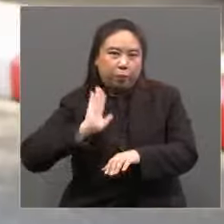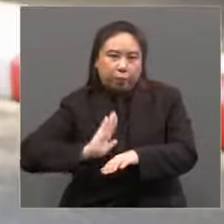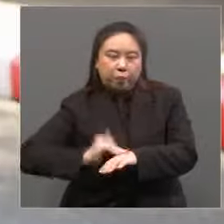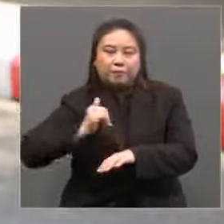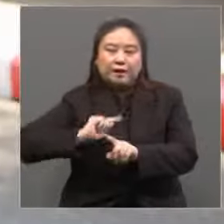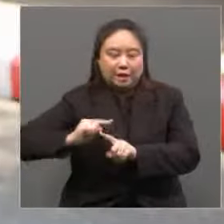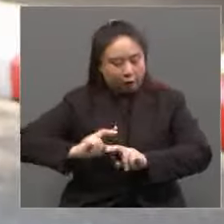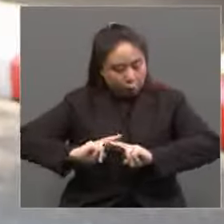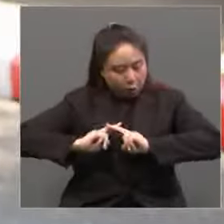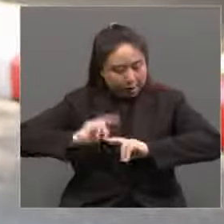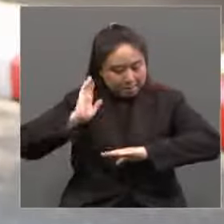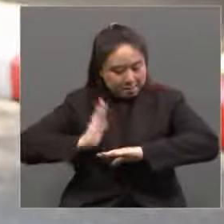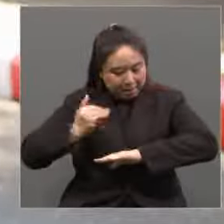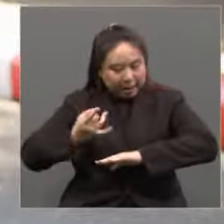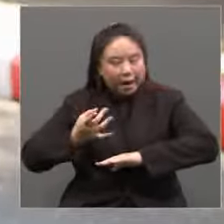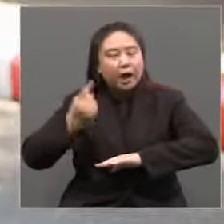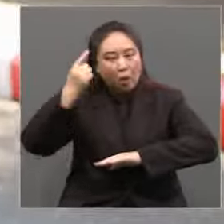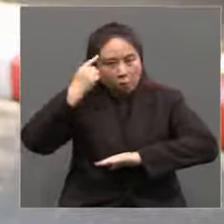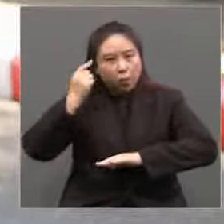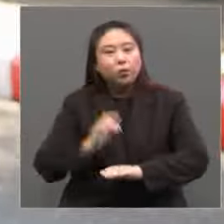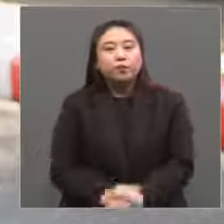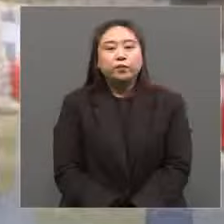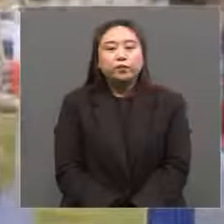เด่นของตัวเองว่าแบบมีอะไรบ้าง